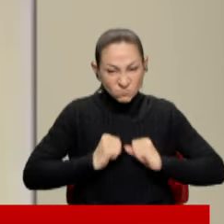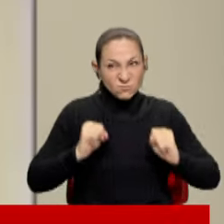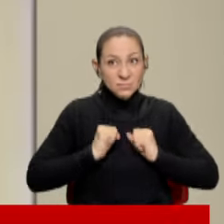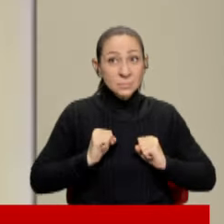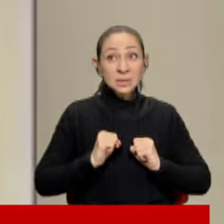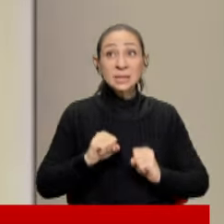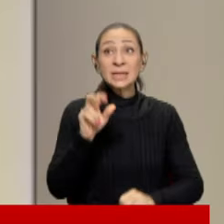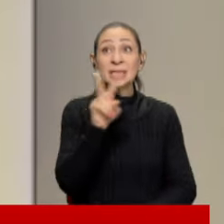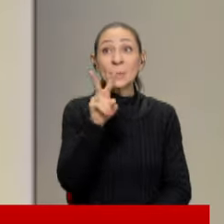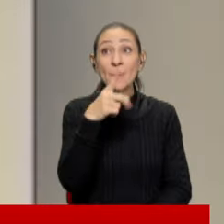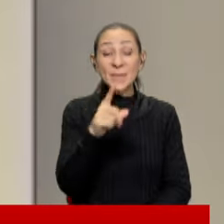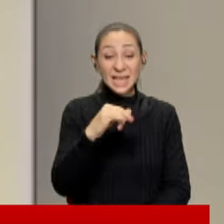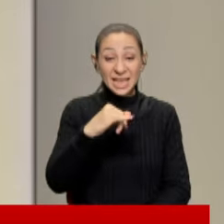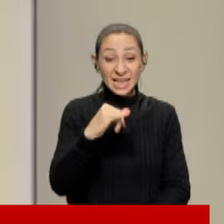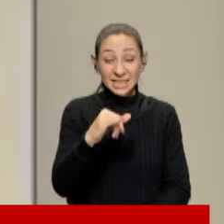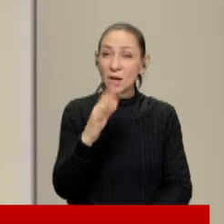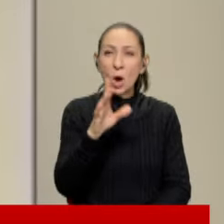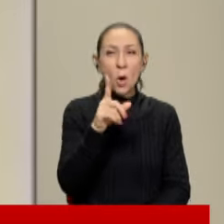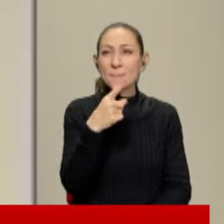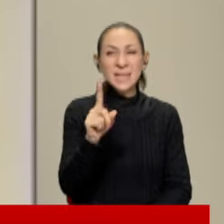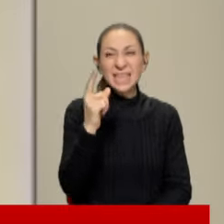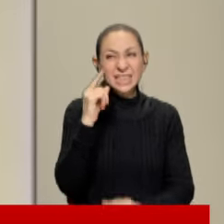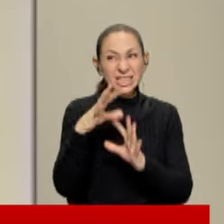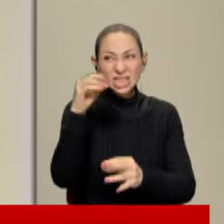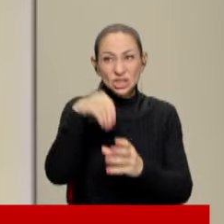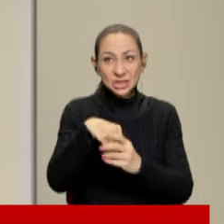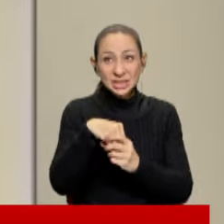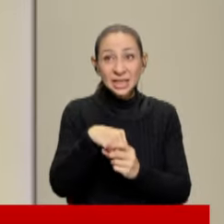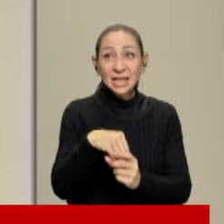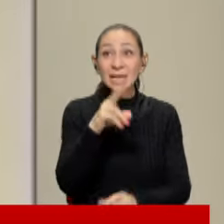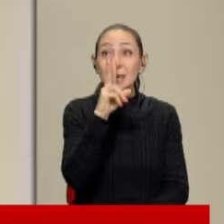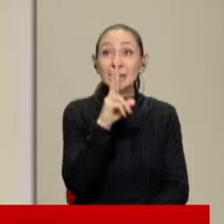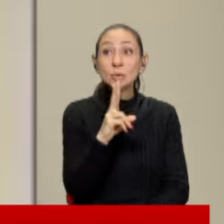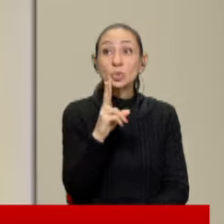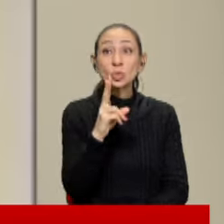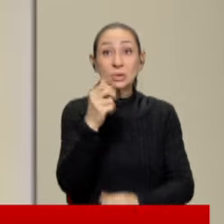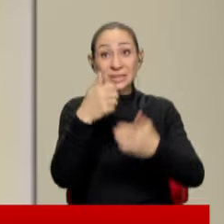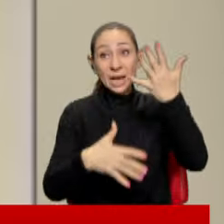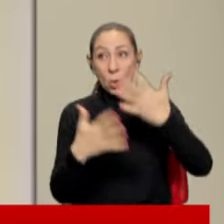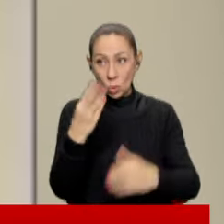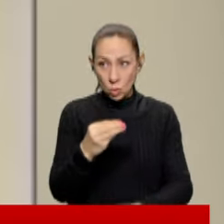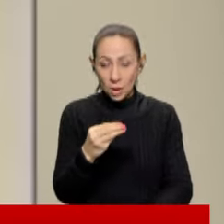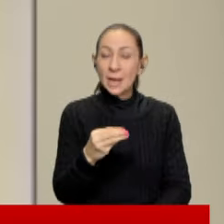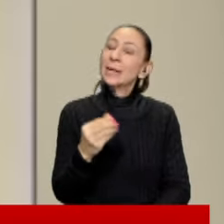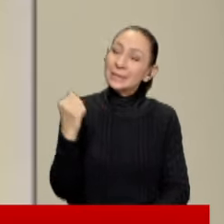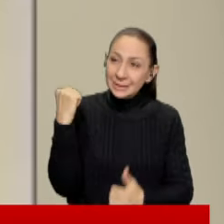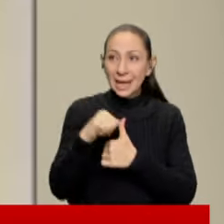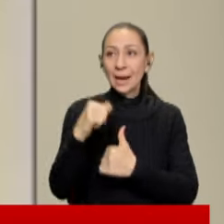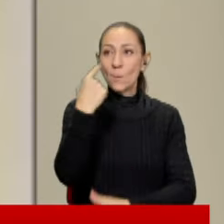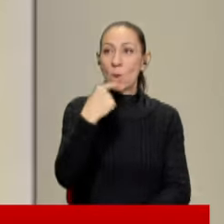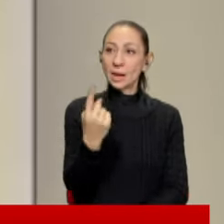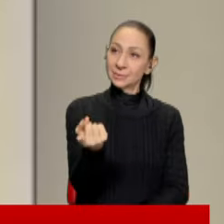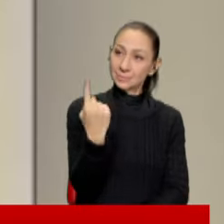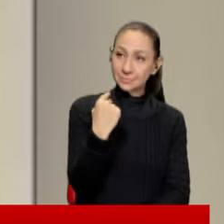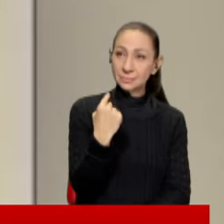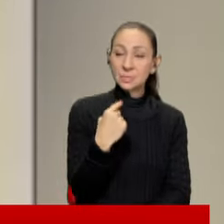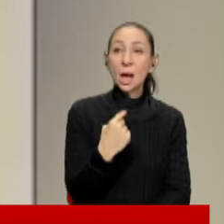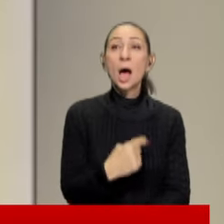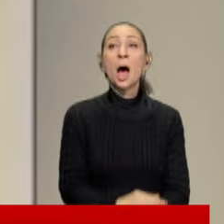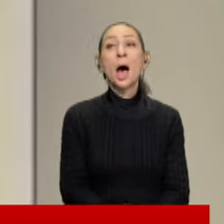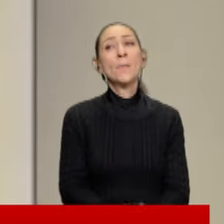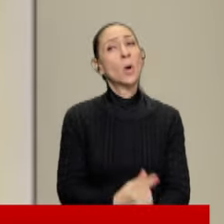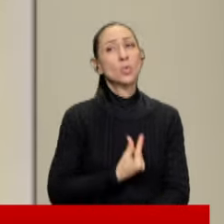sefer 20 bine yakın kişiden veya on binlerce kişi içinden 200. oluyor. Ve tekrar mülakata girecek. Ama